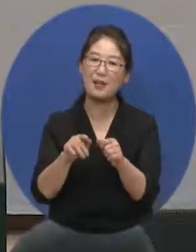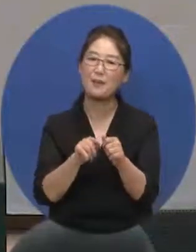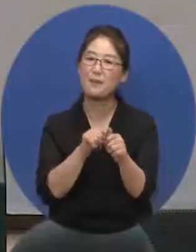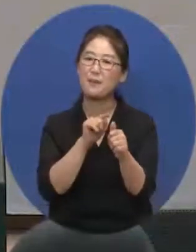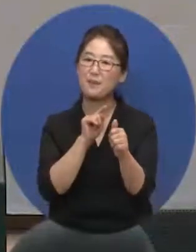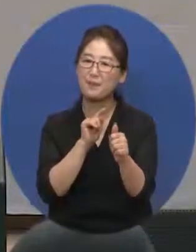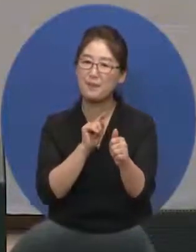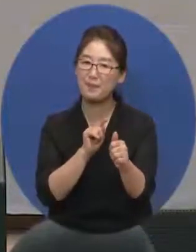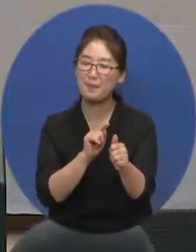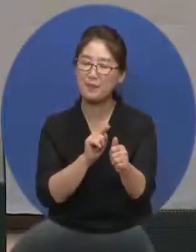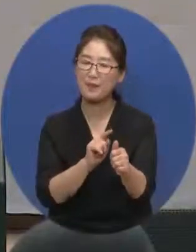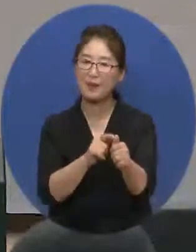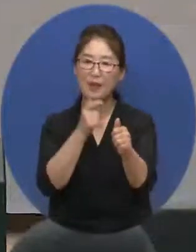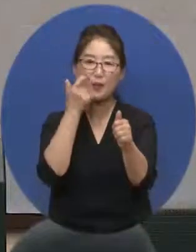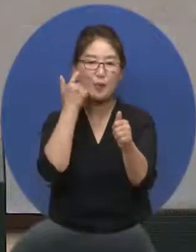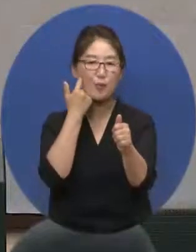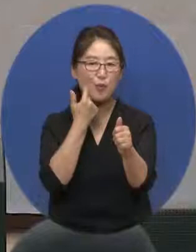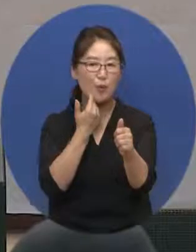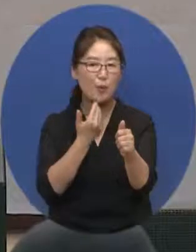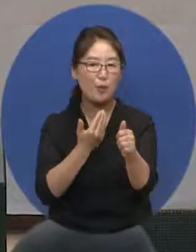사랑에게